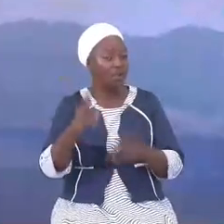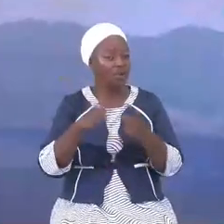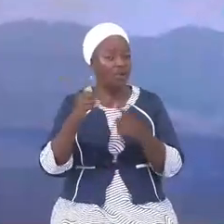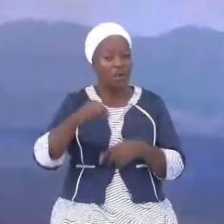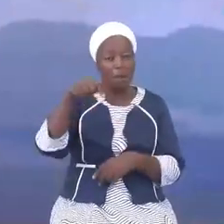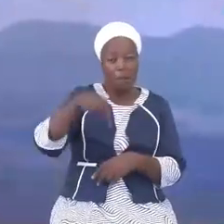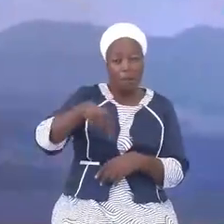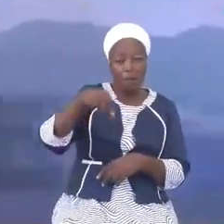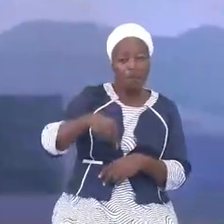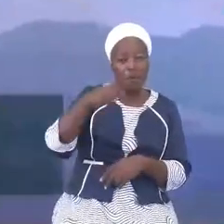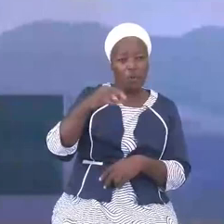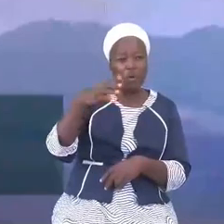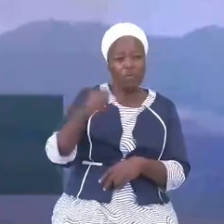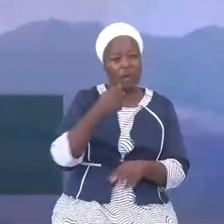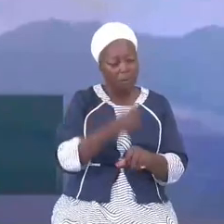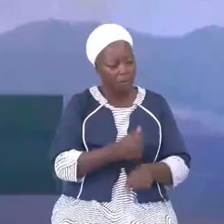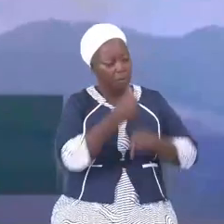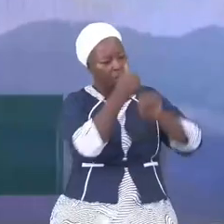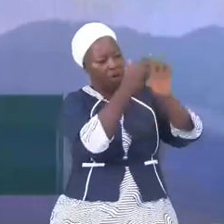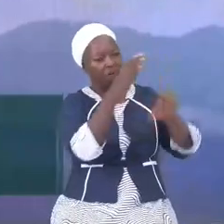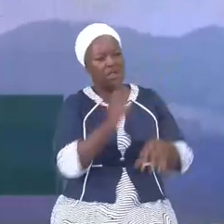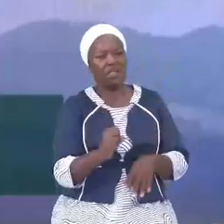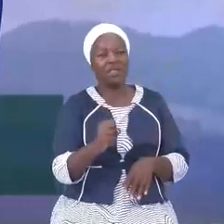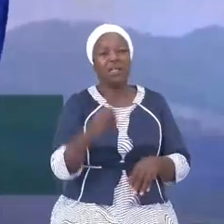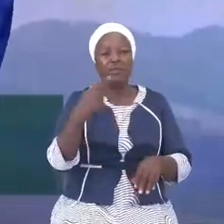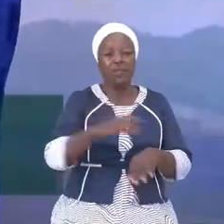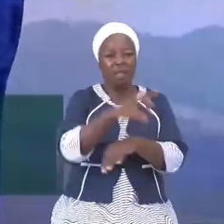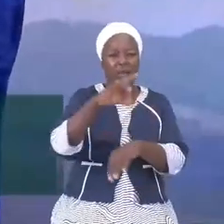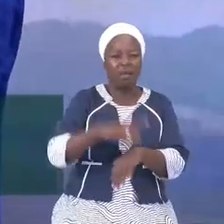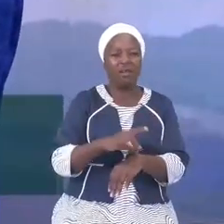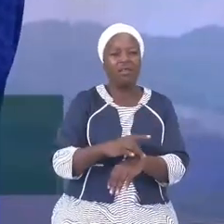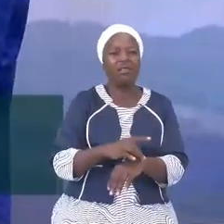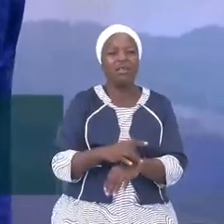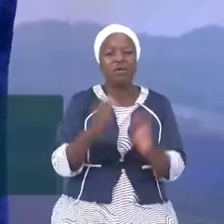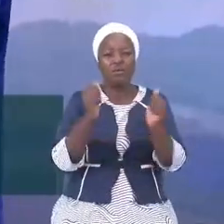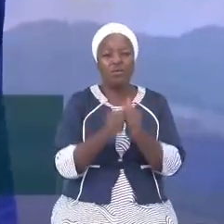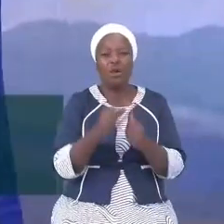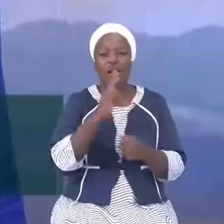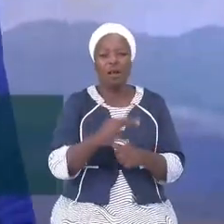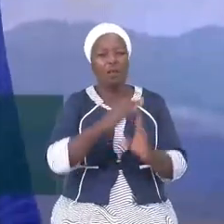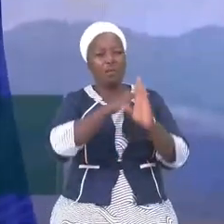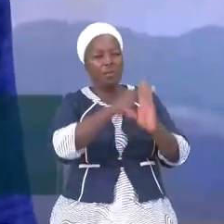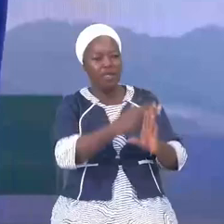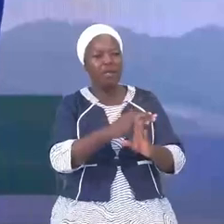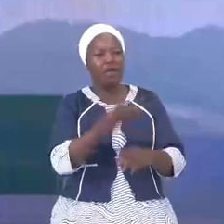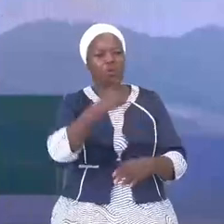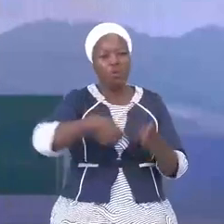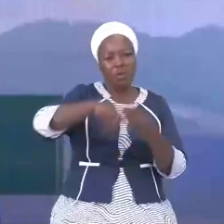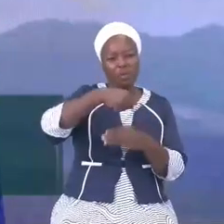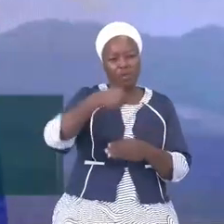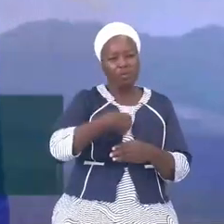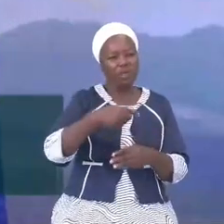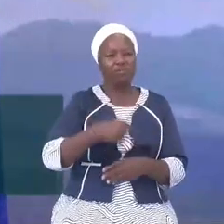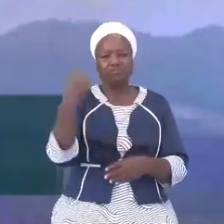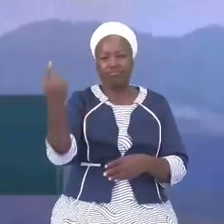jusqu'aux racines des montagnes. Les barres de la terre m'enfermaient pour toujours. C'est ce